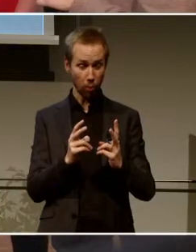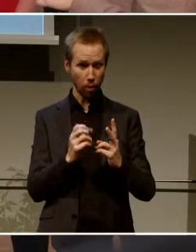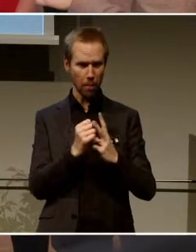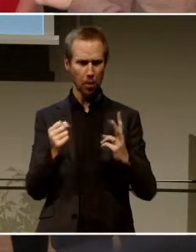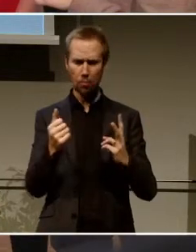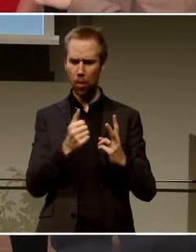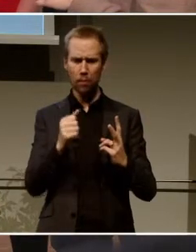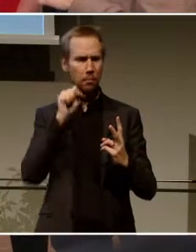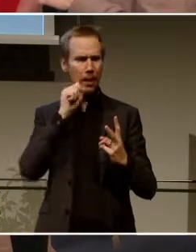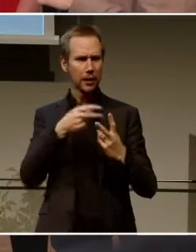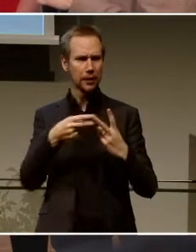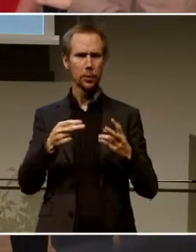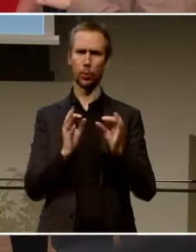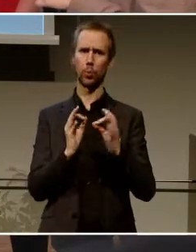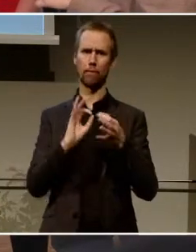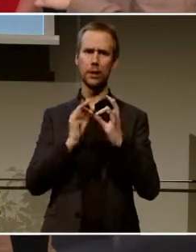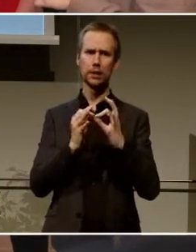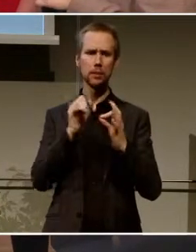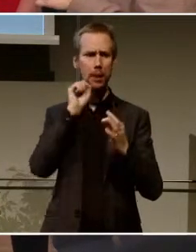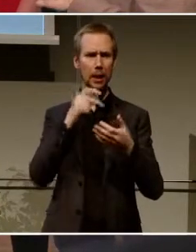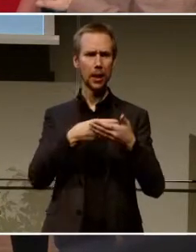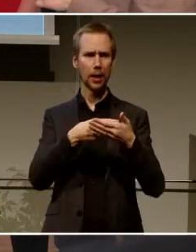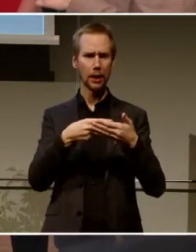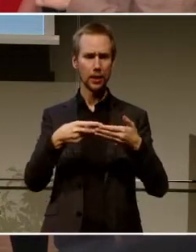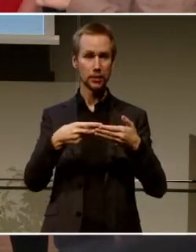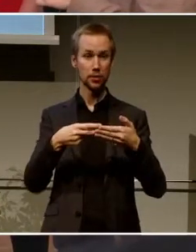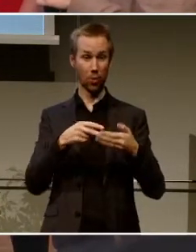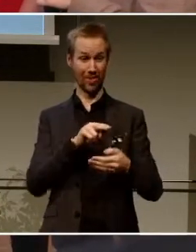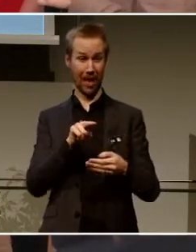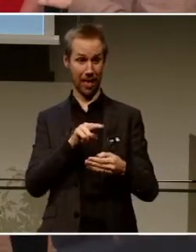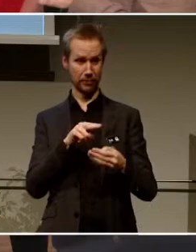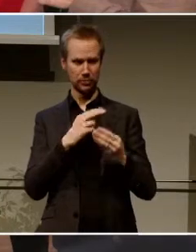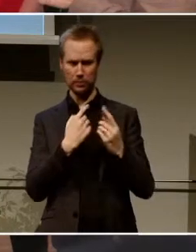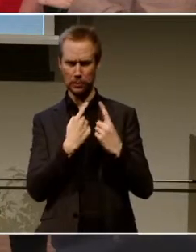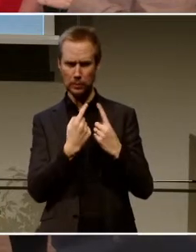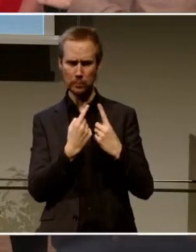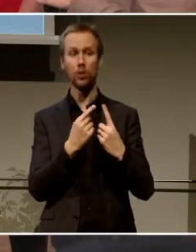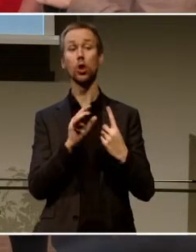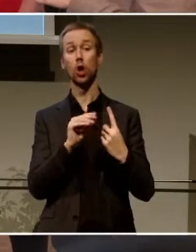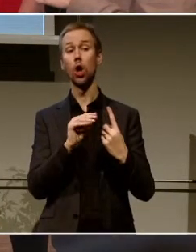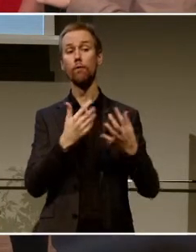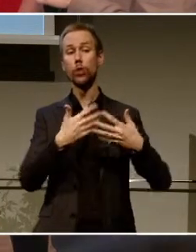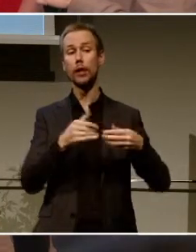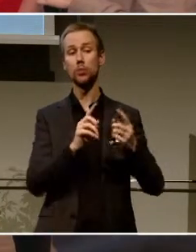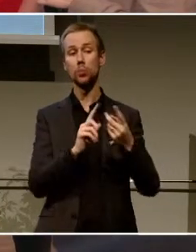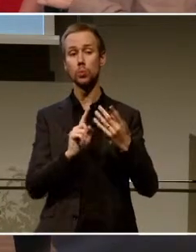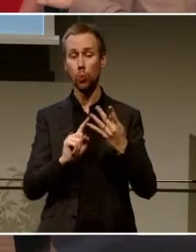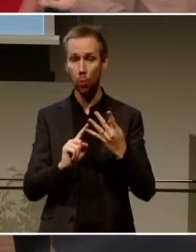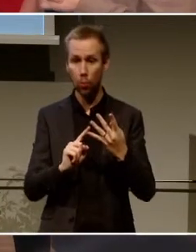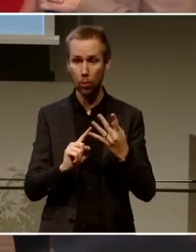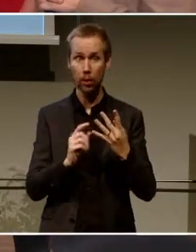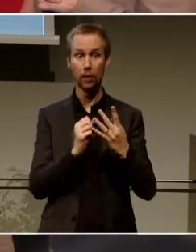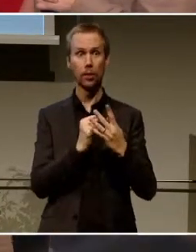Hur sätter jag upp en e-postadress? Och i det samtalet, när man väl har kommit igenom, ja, men så här gör du, men då kommer det